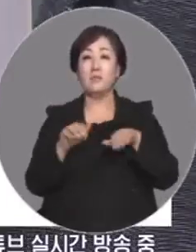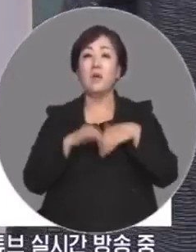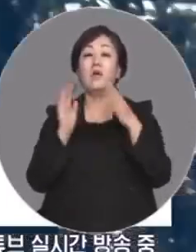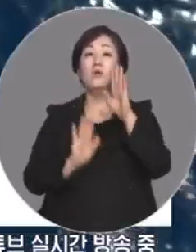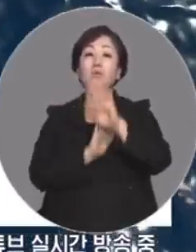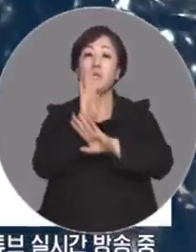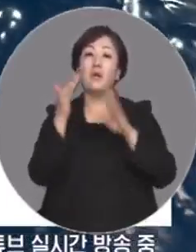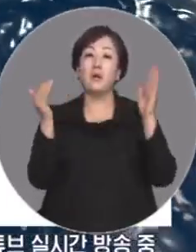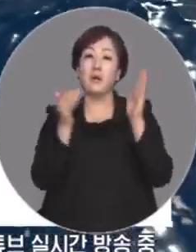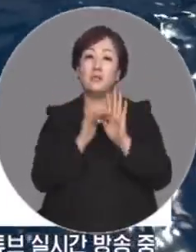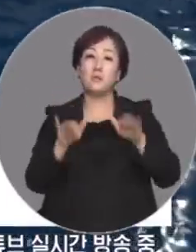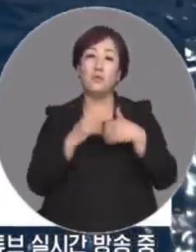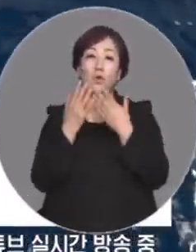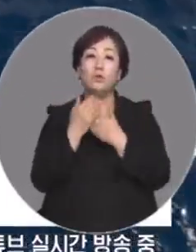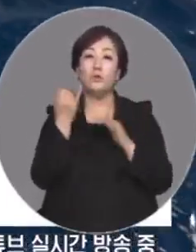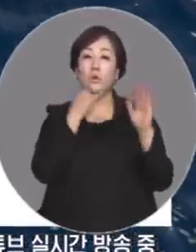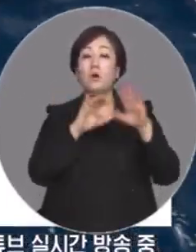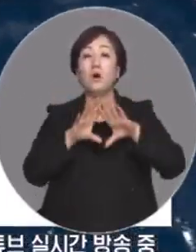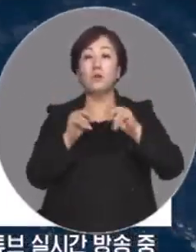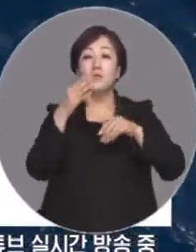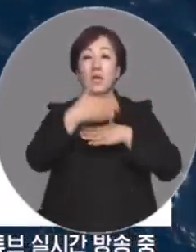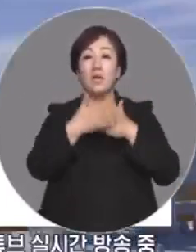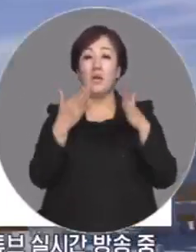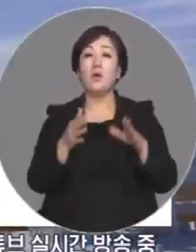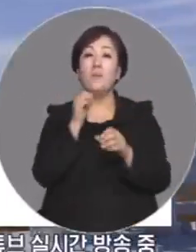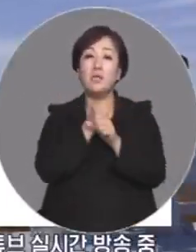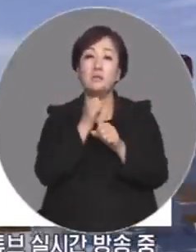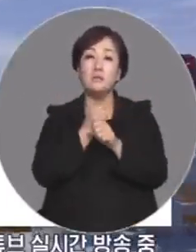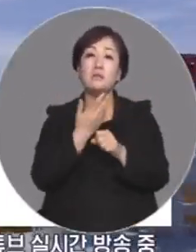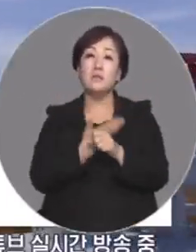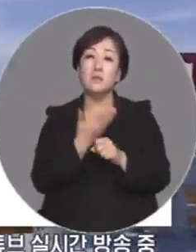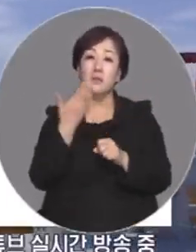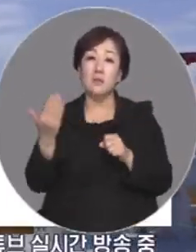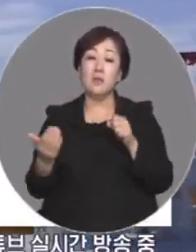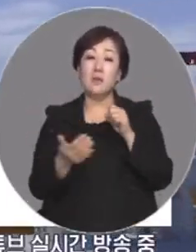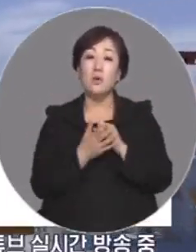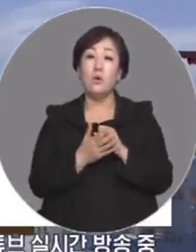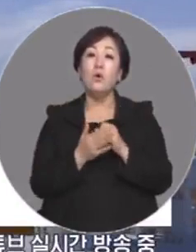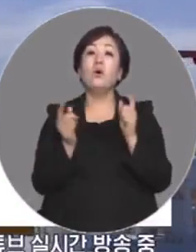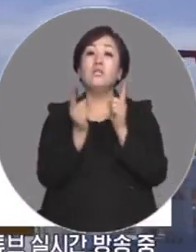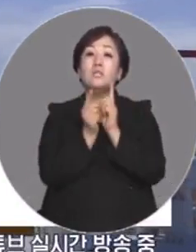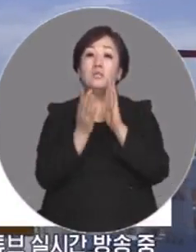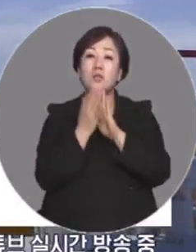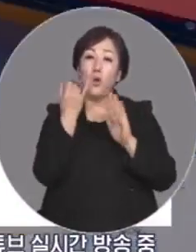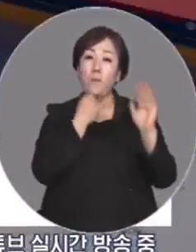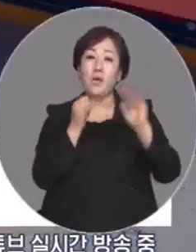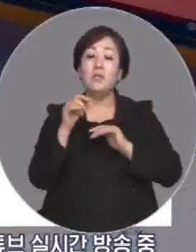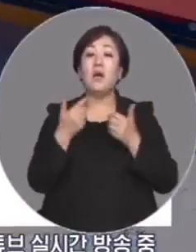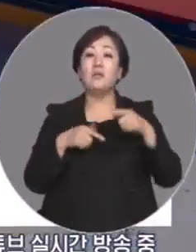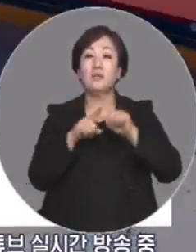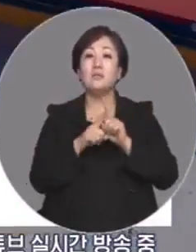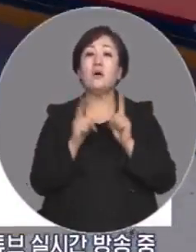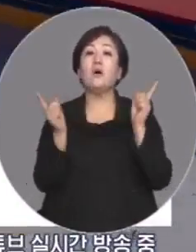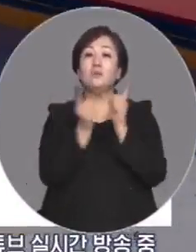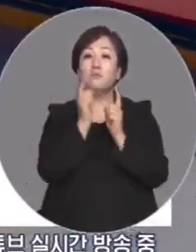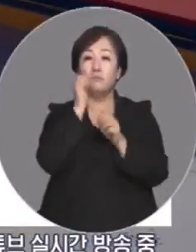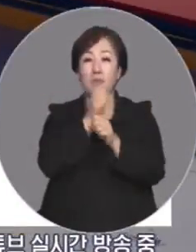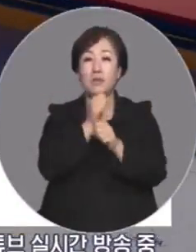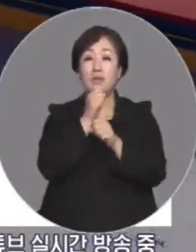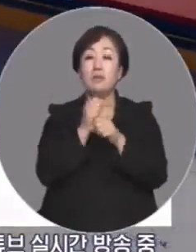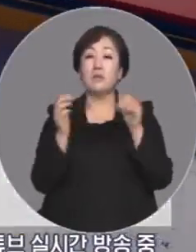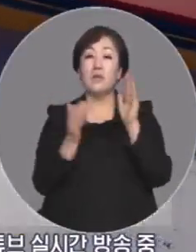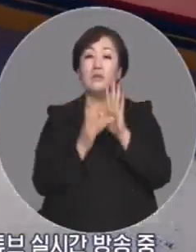모두 만들어 바다까지 운송하는 기존 방식에서 벗어나 바다 위에서 구조물을 조립하는 첨단 공법도